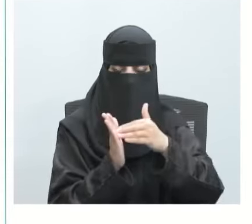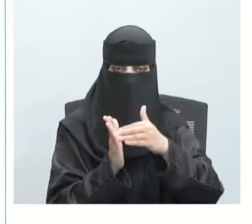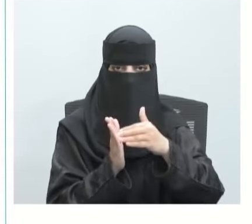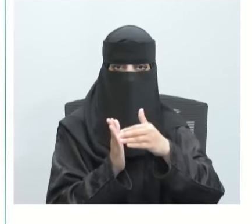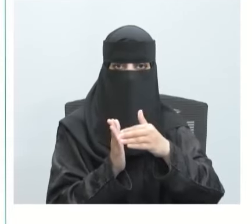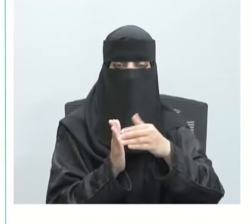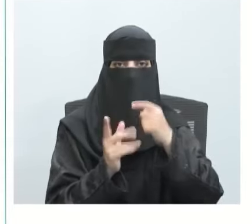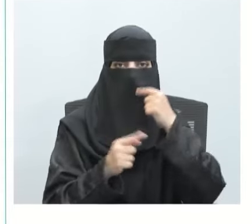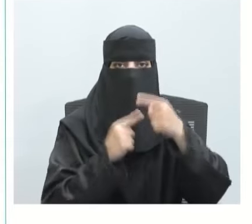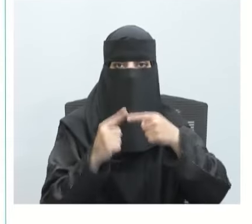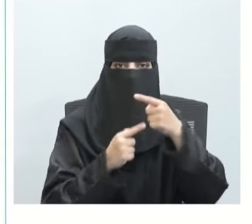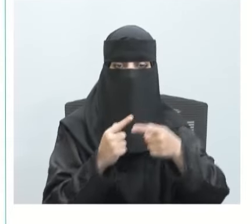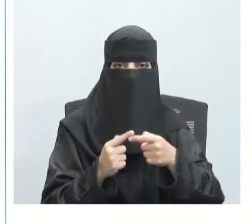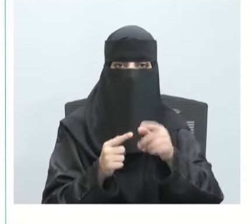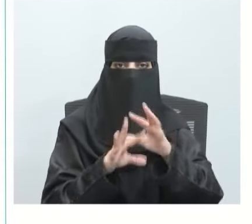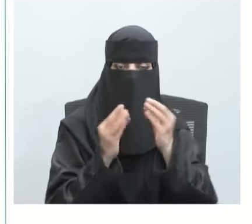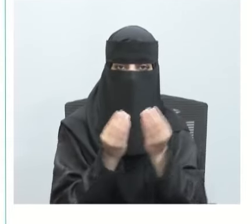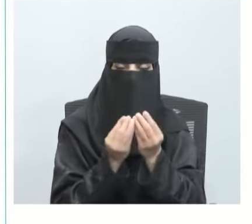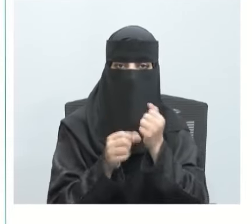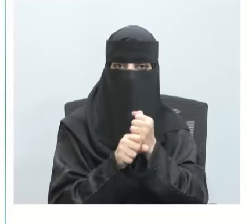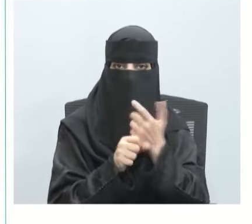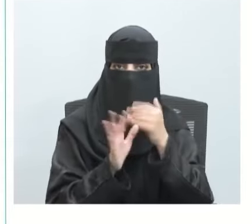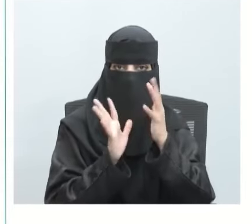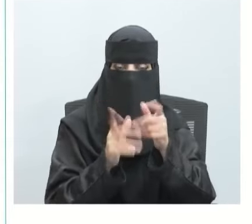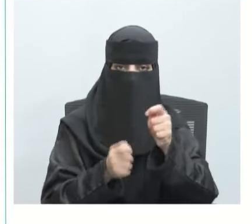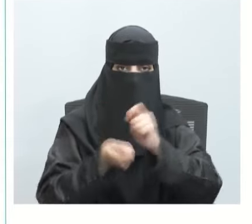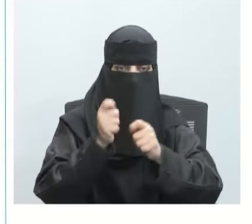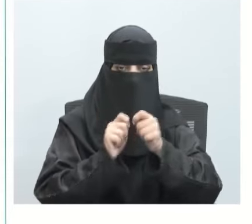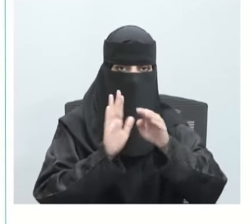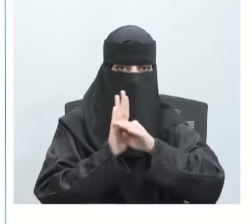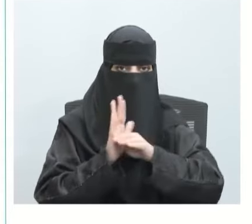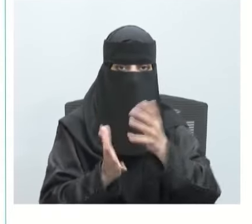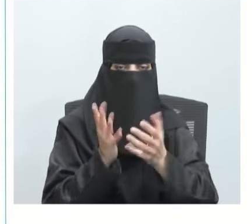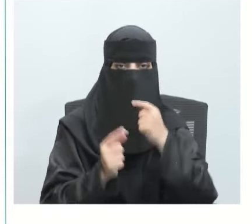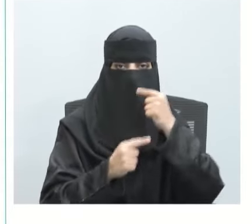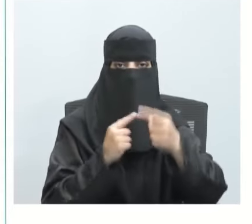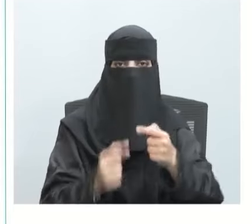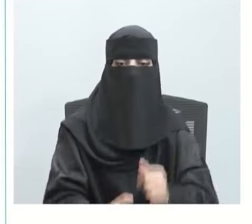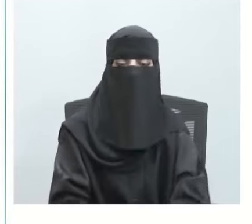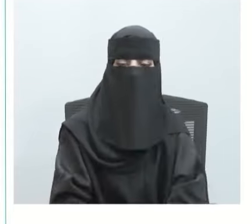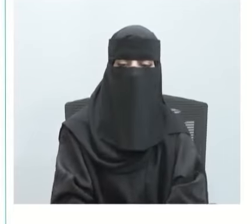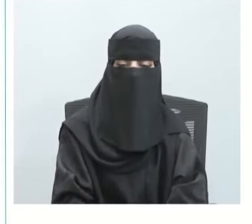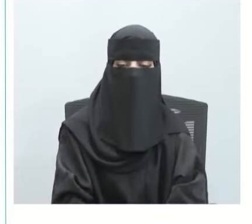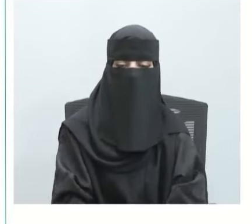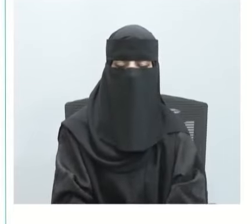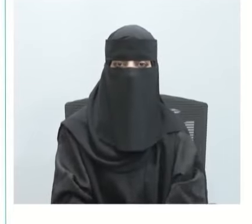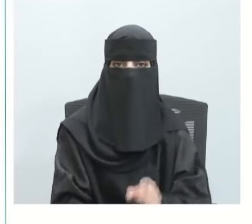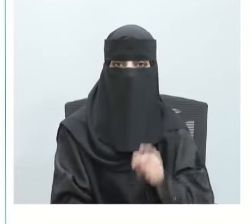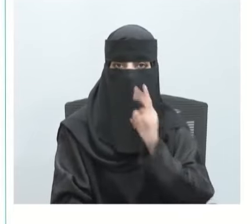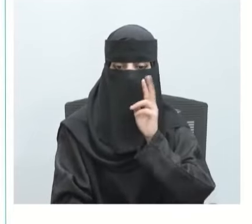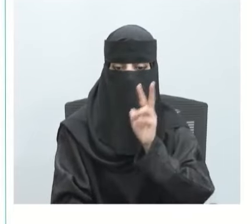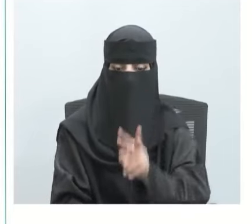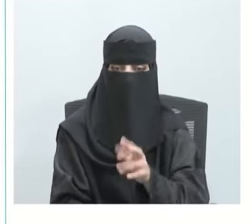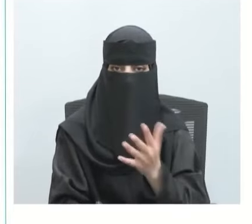دخلك السنوي وهذه طريقه كما ذكرنا في اعداد الميزانيه السنويه وحين تطلع على